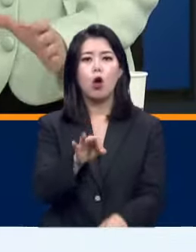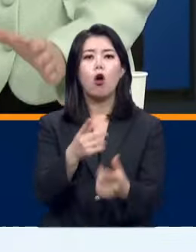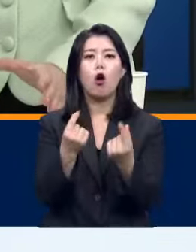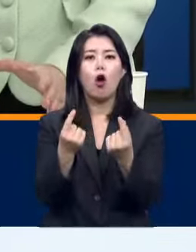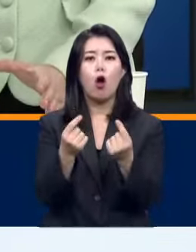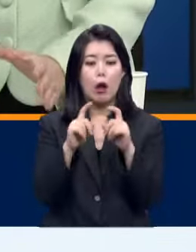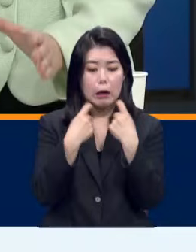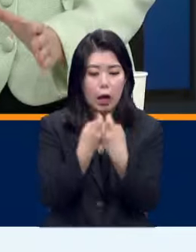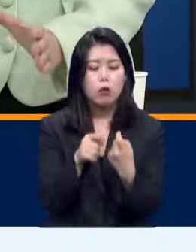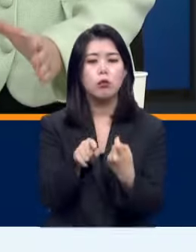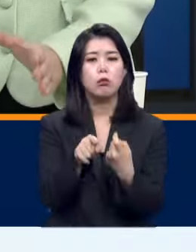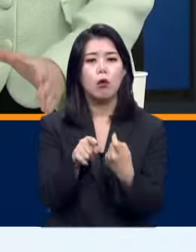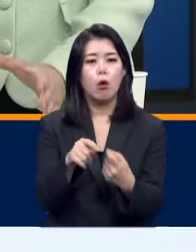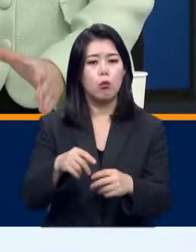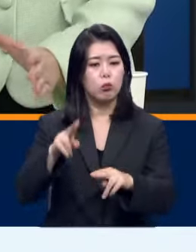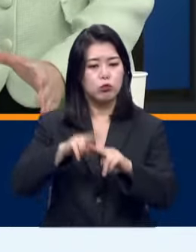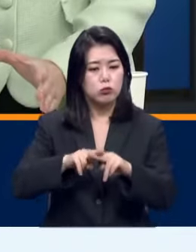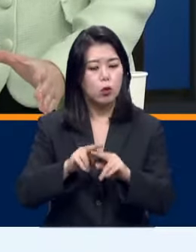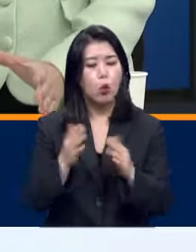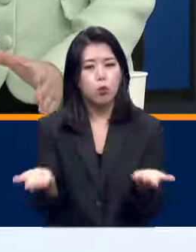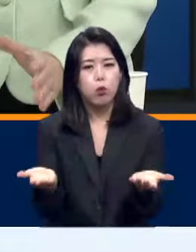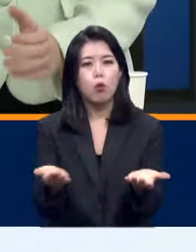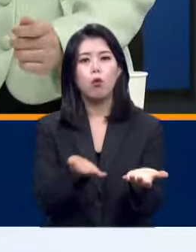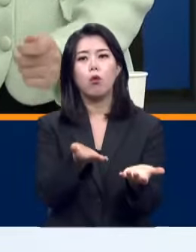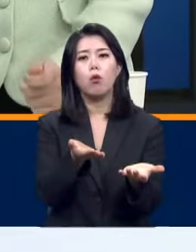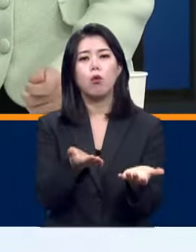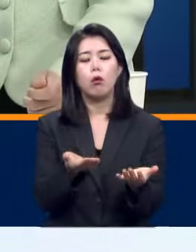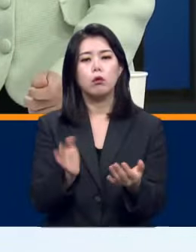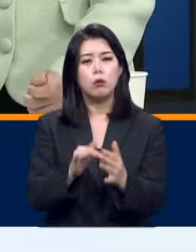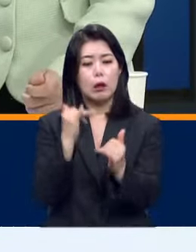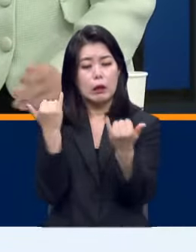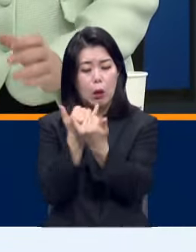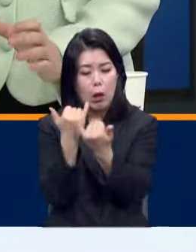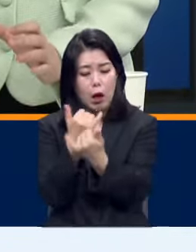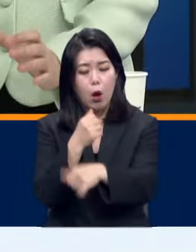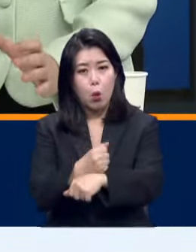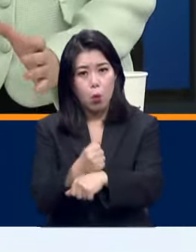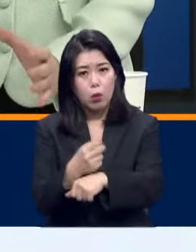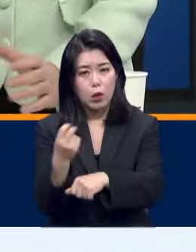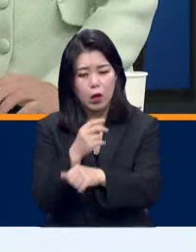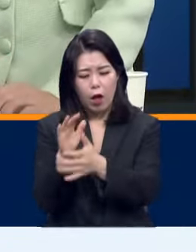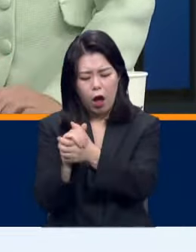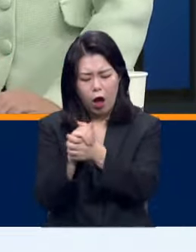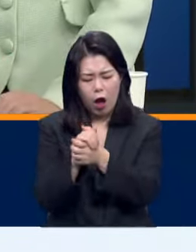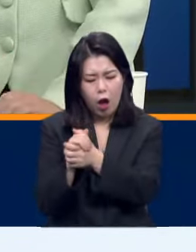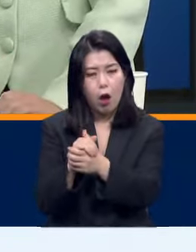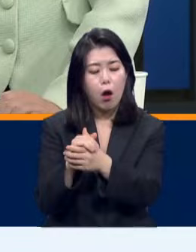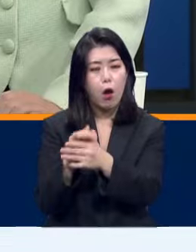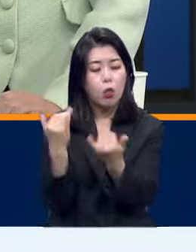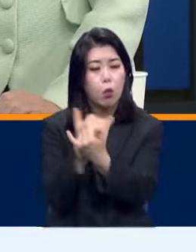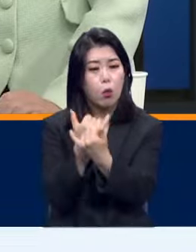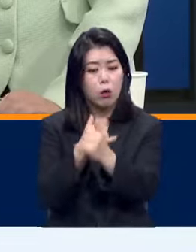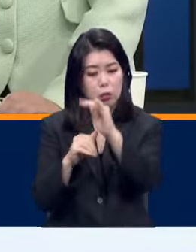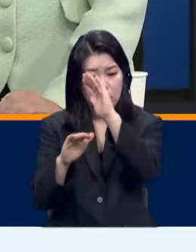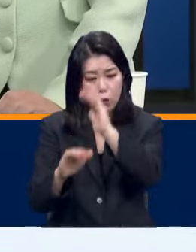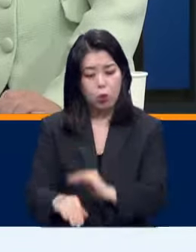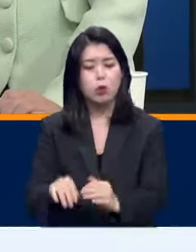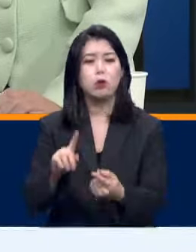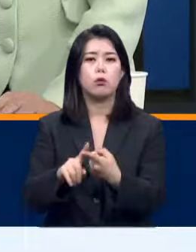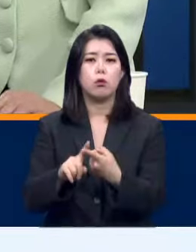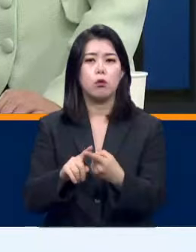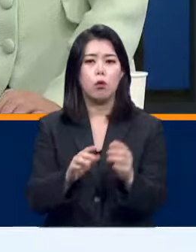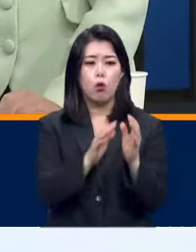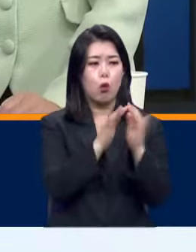민간이 신 분이고 아무런 직책도 없었던 사람과 이런 긴밀한 통화를 하고 그리고 굉장히 친해 보이는 이런 통화를 하는 자체에 대해서